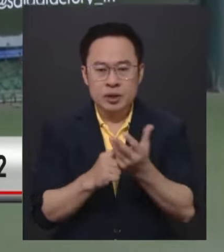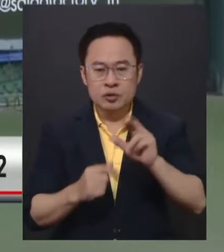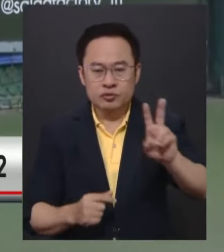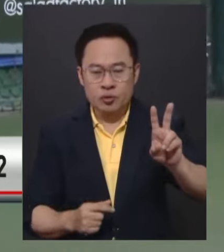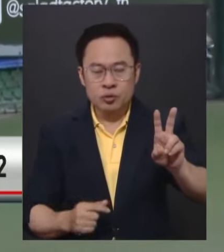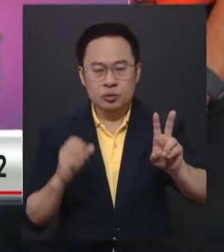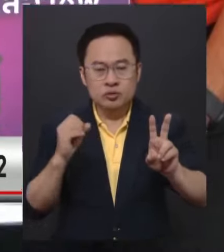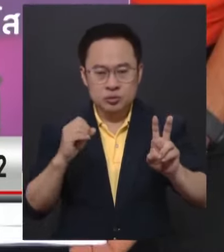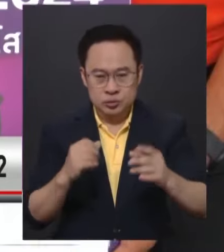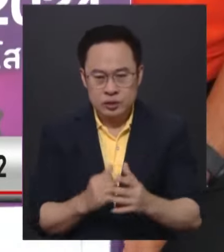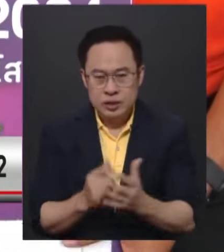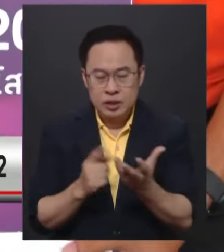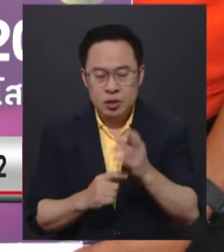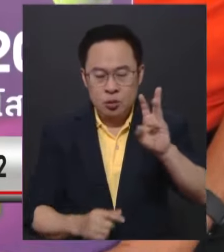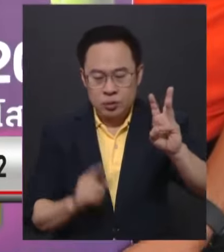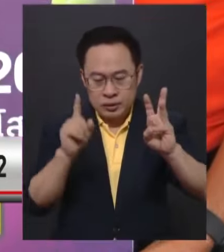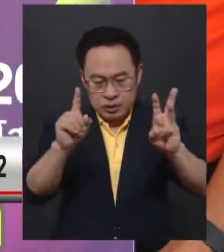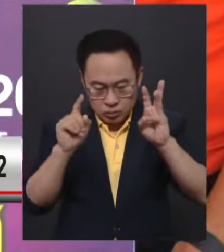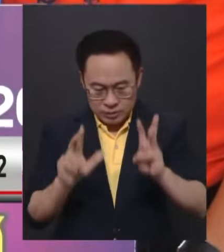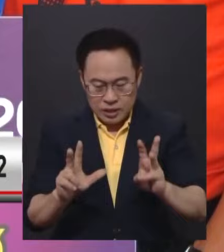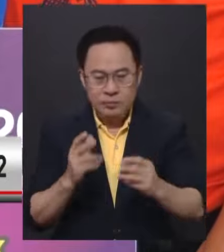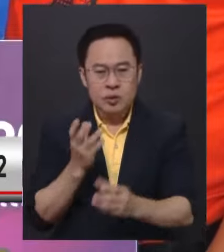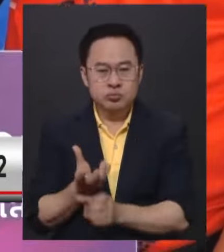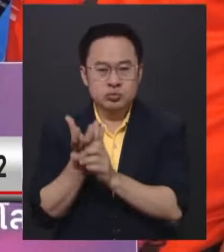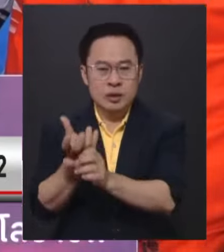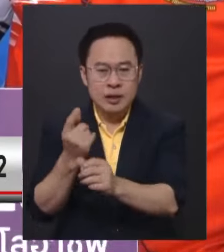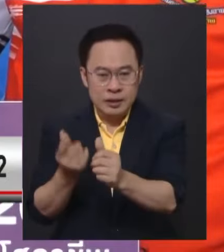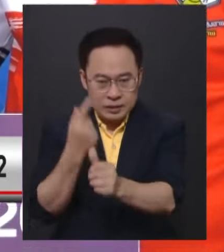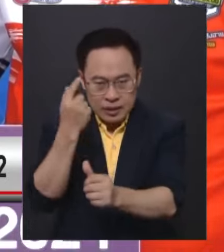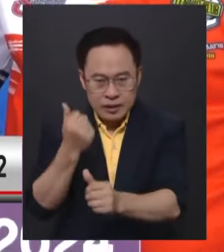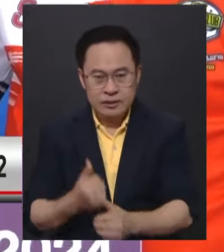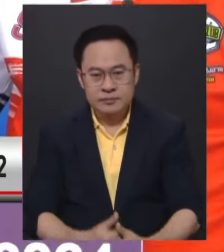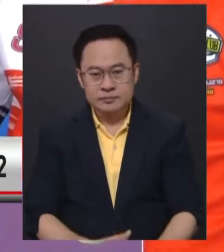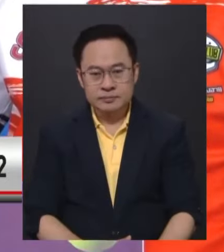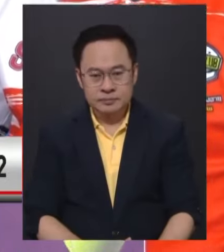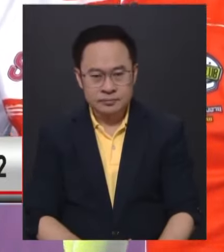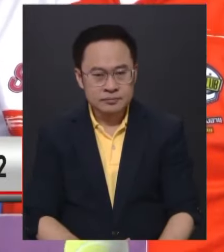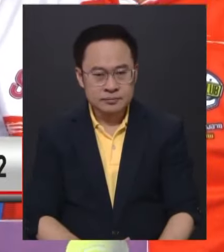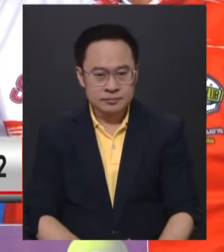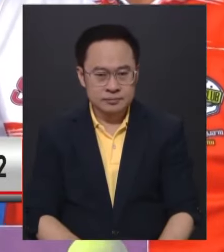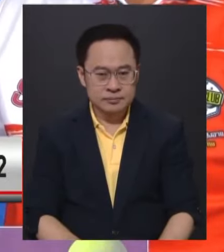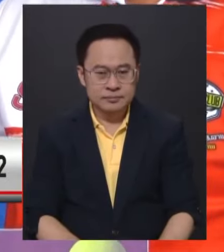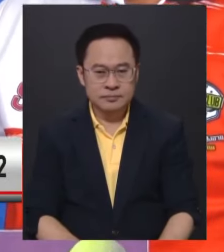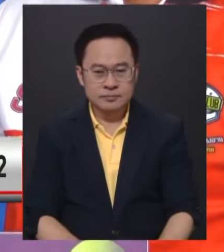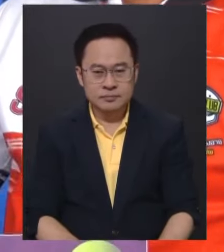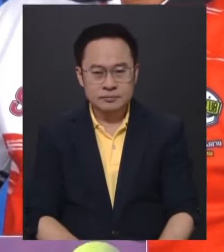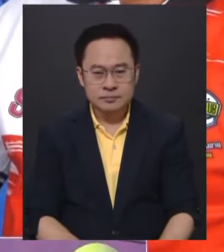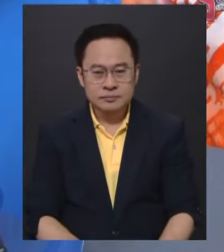0เซต6ต่อ1และ6ต่อ3ก็คว้าแชมป์รายการนี้ไปครองเป็นครั้งแรกให้ตัวเองได้สำเร็จค่ะ